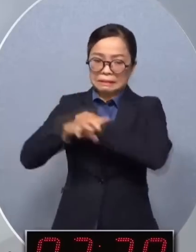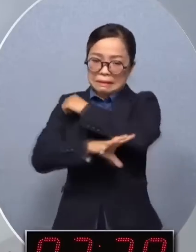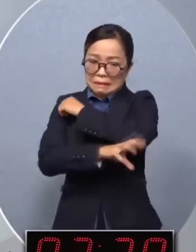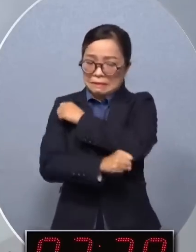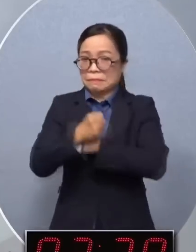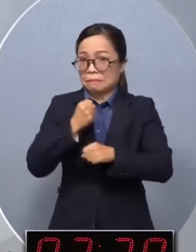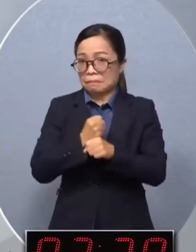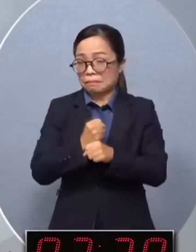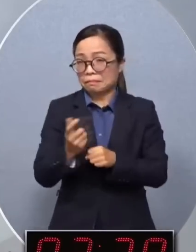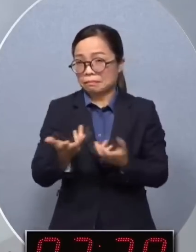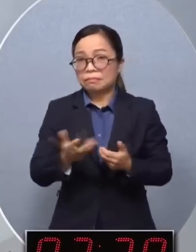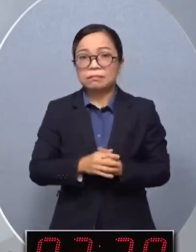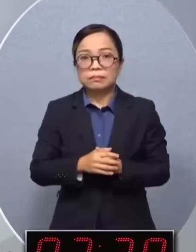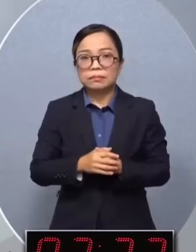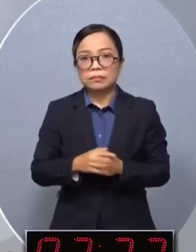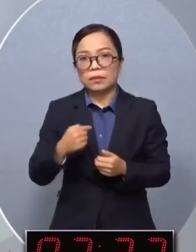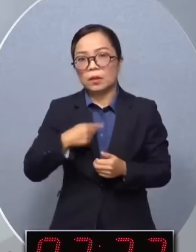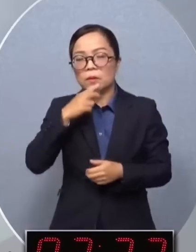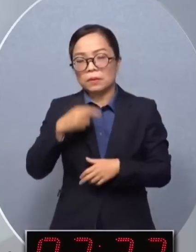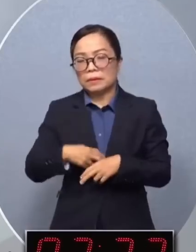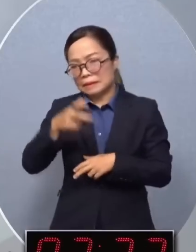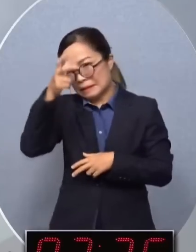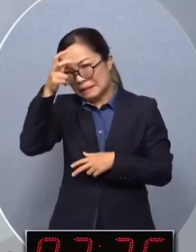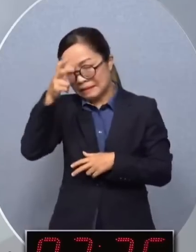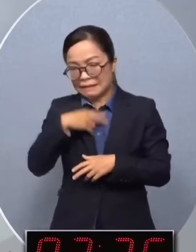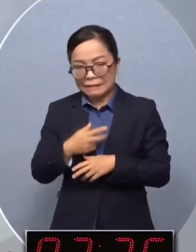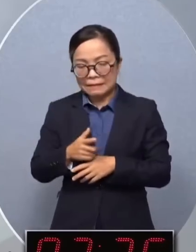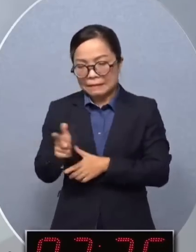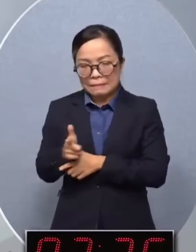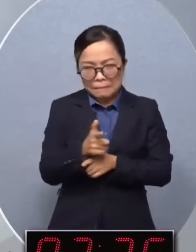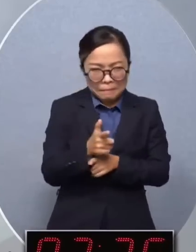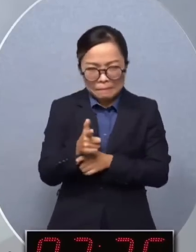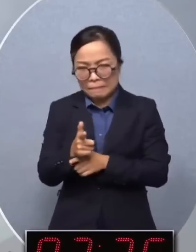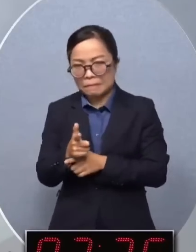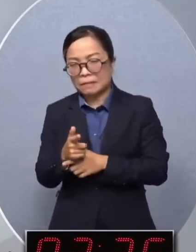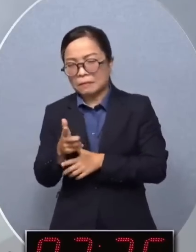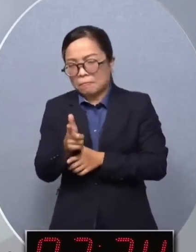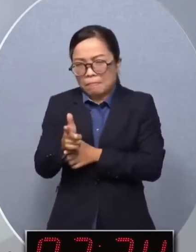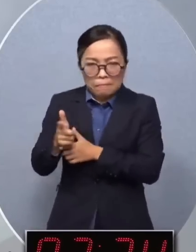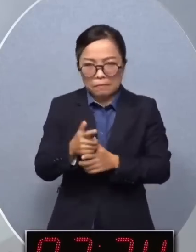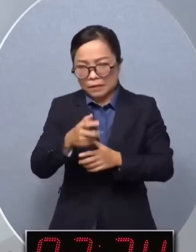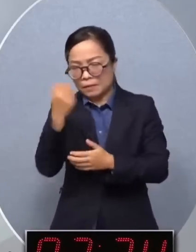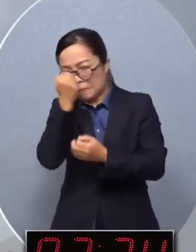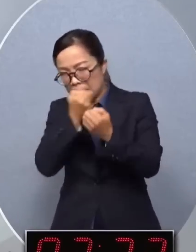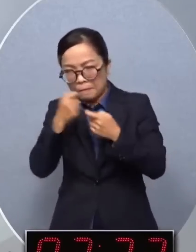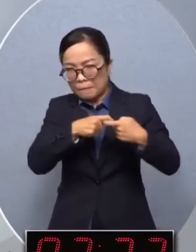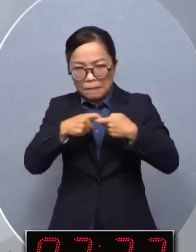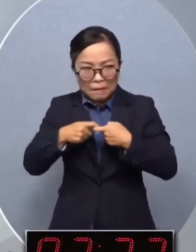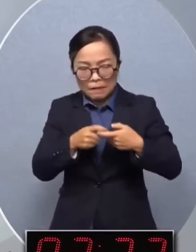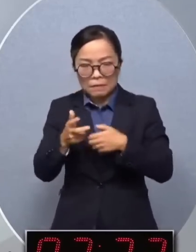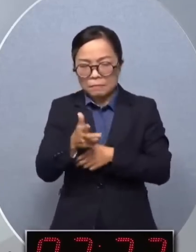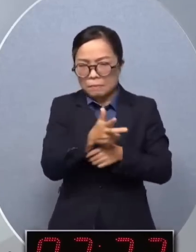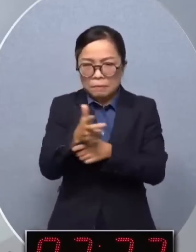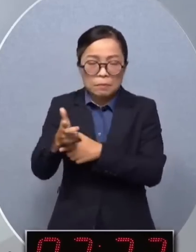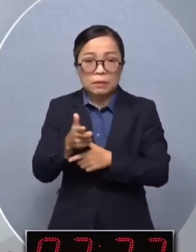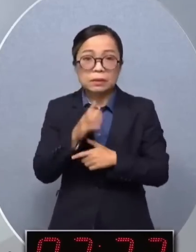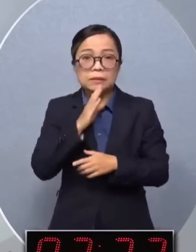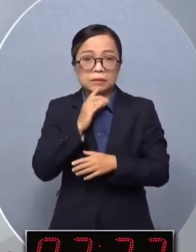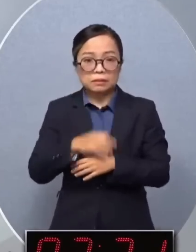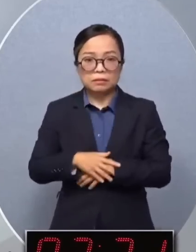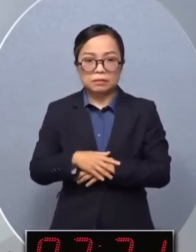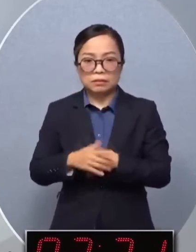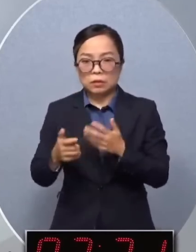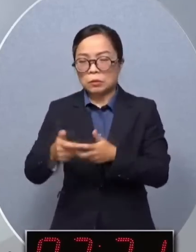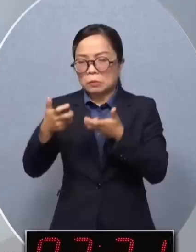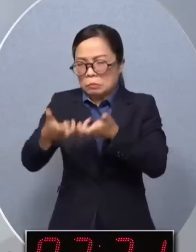候，因为我是刑警，拿着短枪对冲锋枪，走过没有黄弹衣的岁月，又办